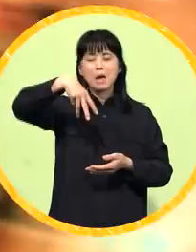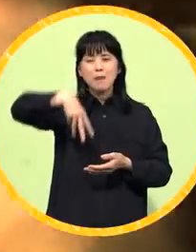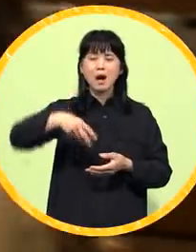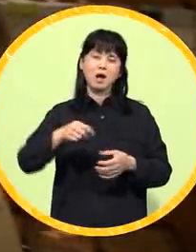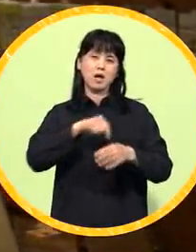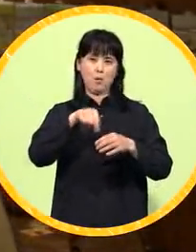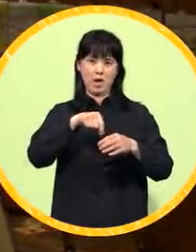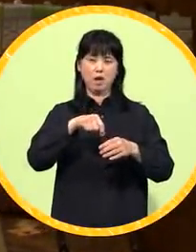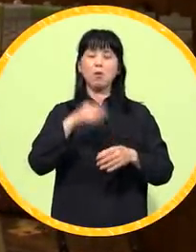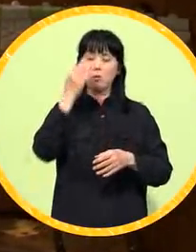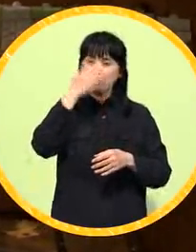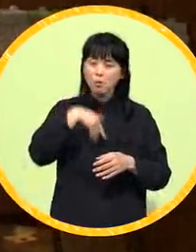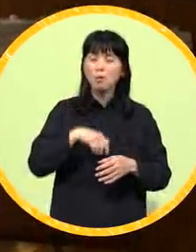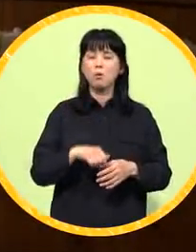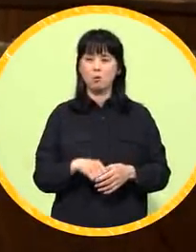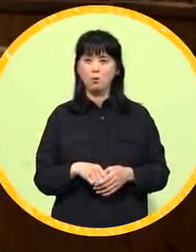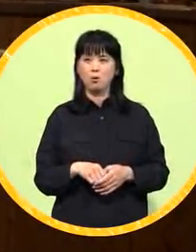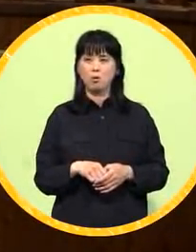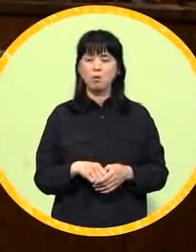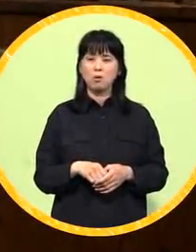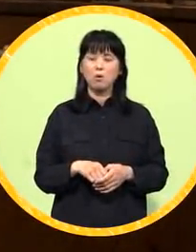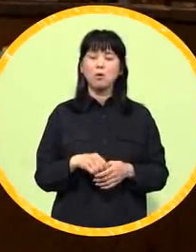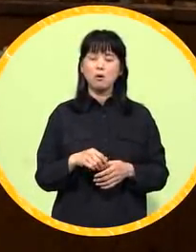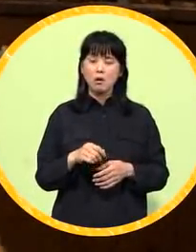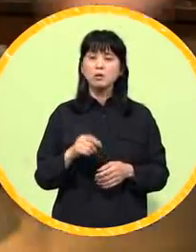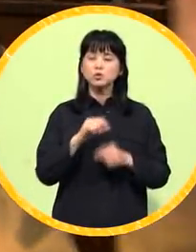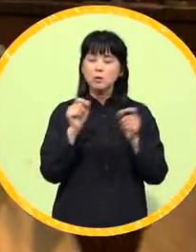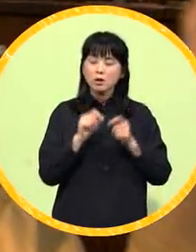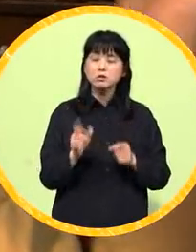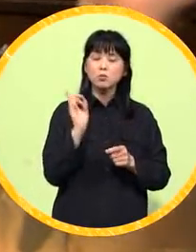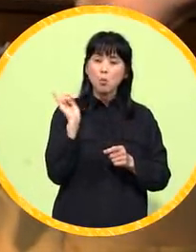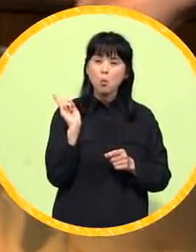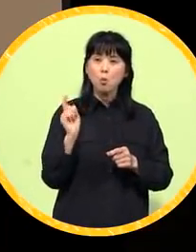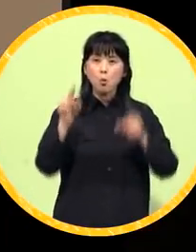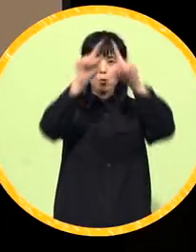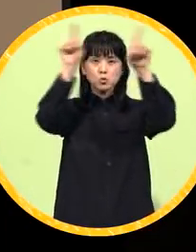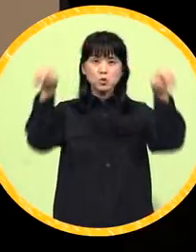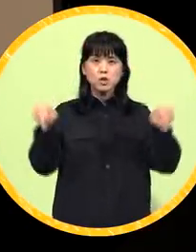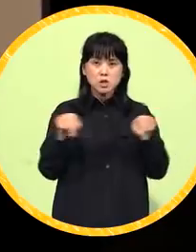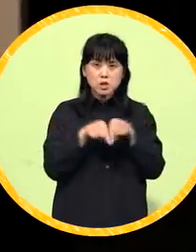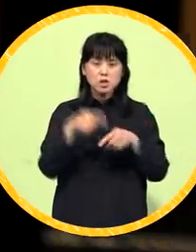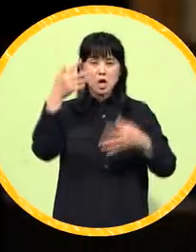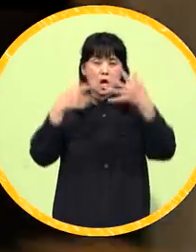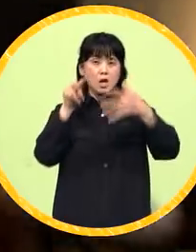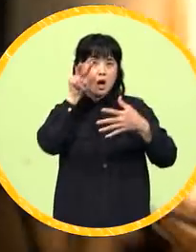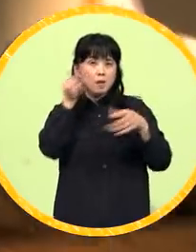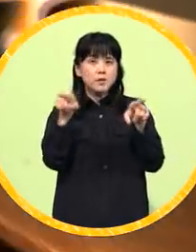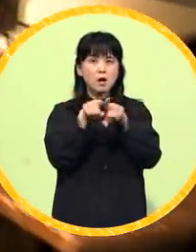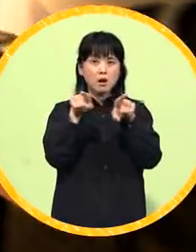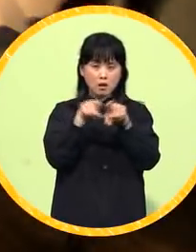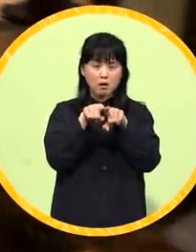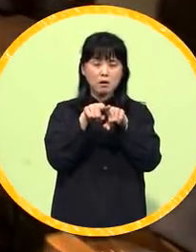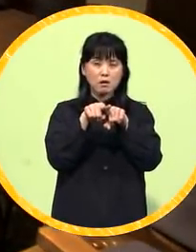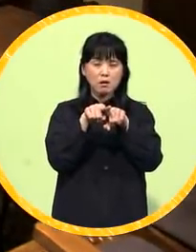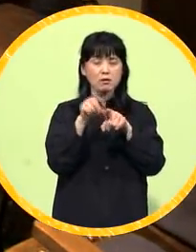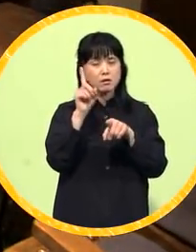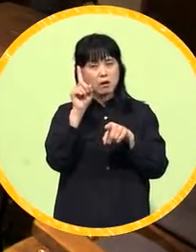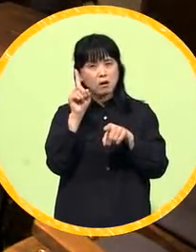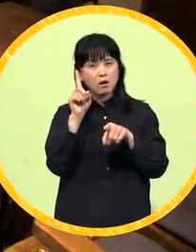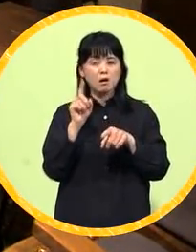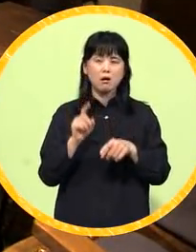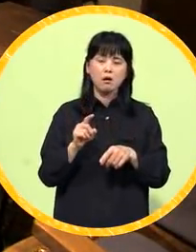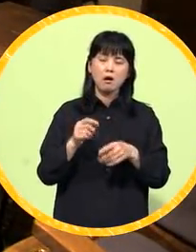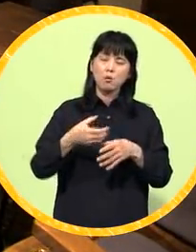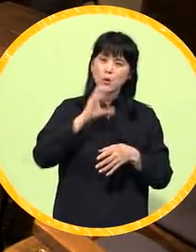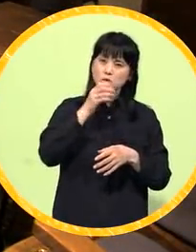ますシネム壁えっということはあのスクリーンで映画を見ながら何かこういう